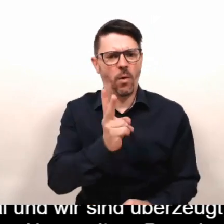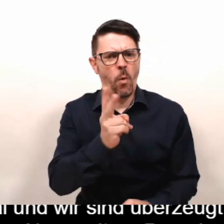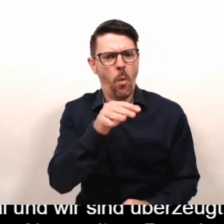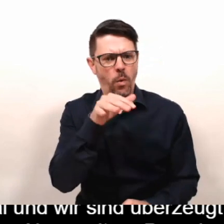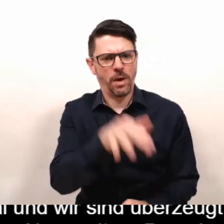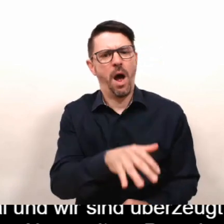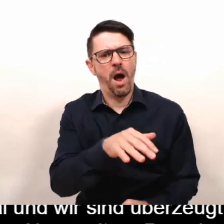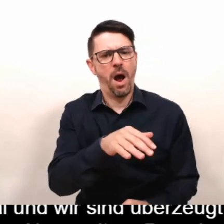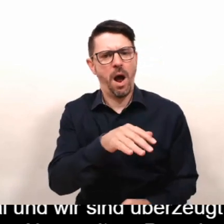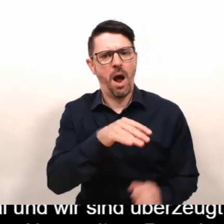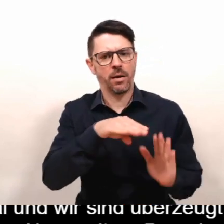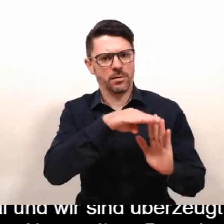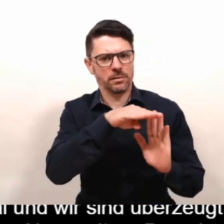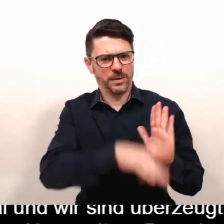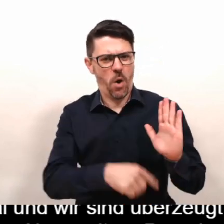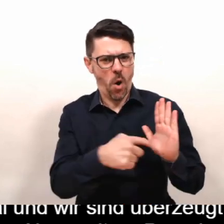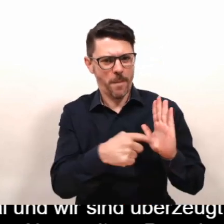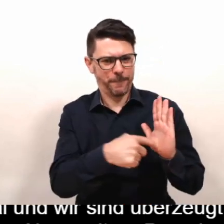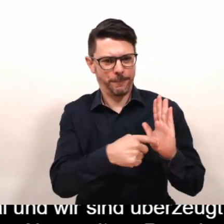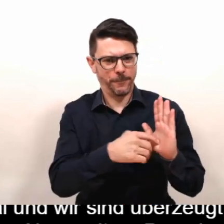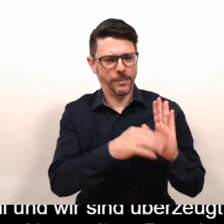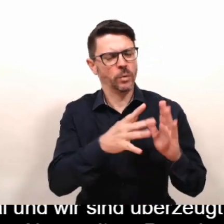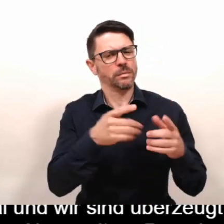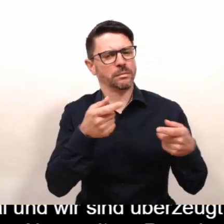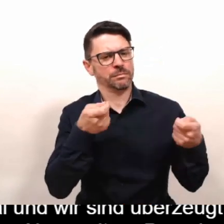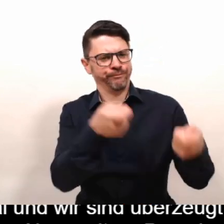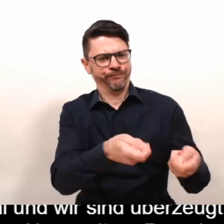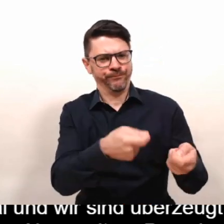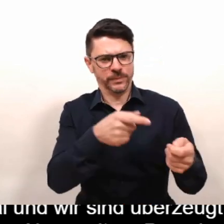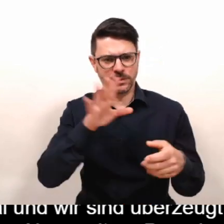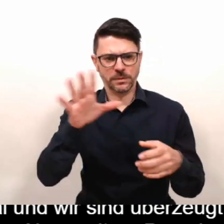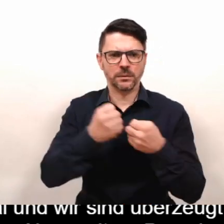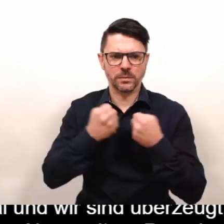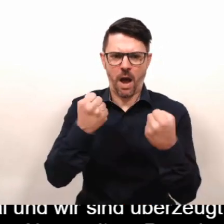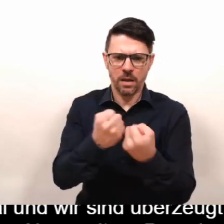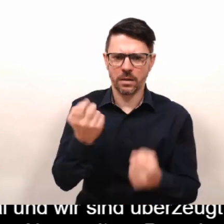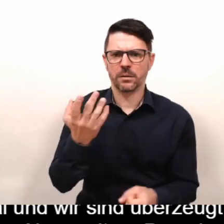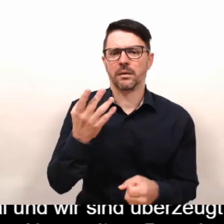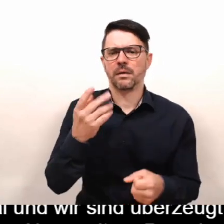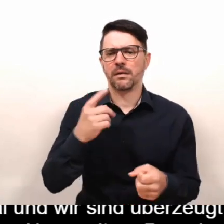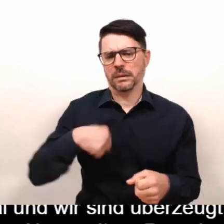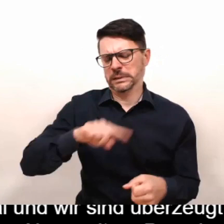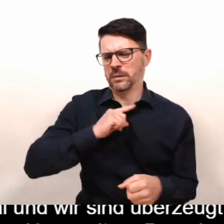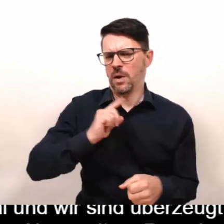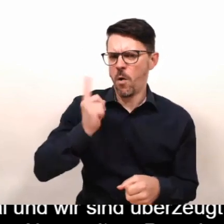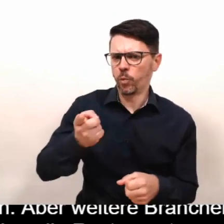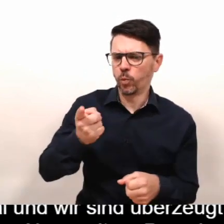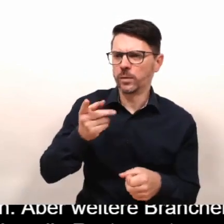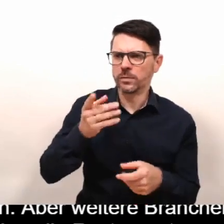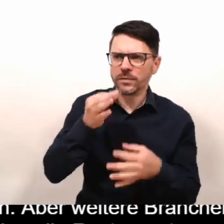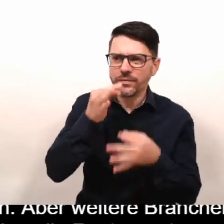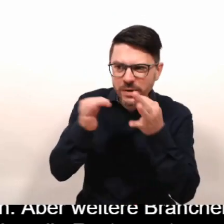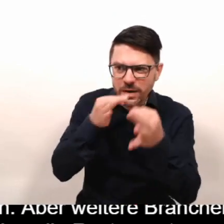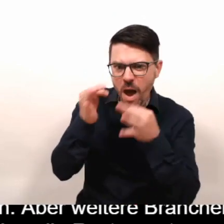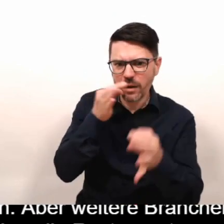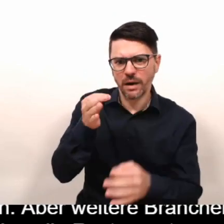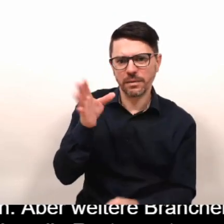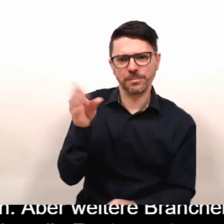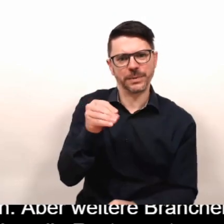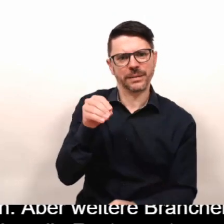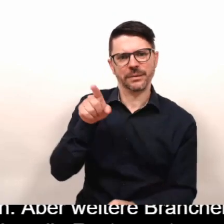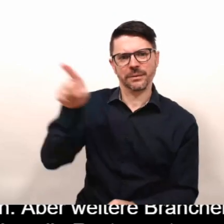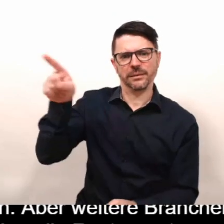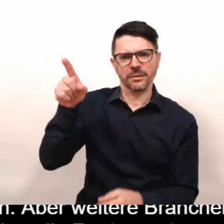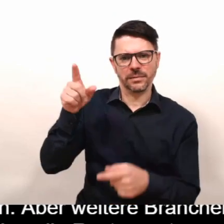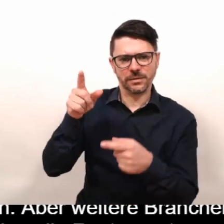verlängert wird. Wir kämpfen dafür und ich glaube auch, Sie werden es eventuell eine gewisse Zeit tun. Ansonsten müssen wir mit bayerischem